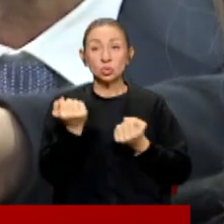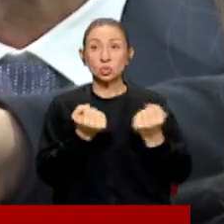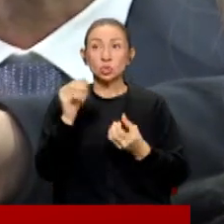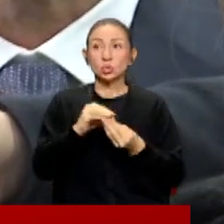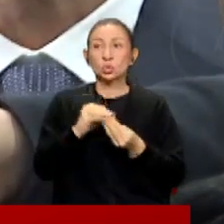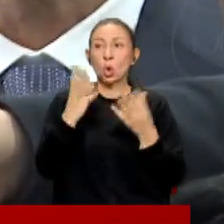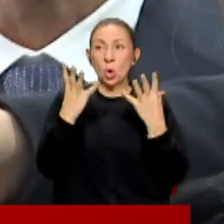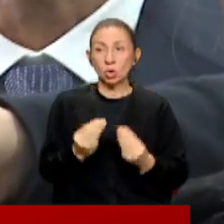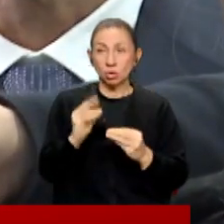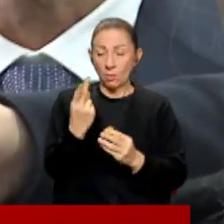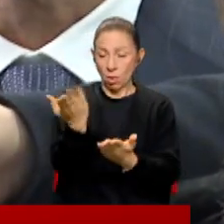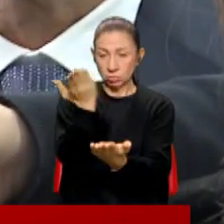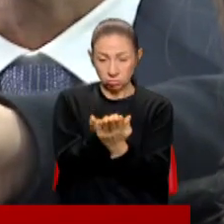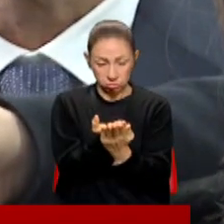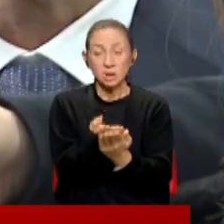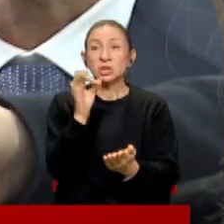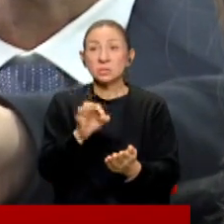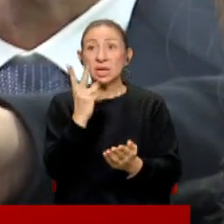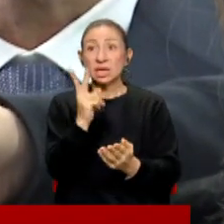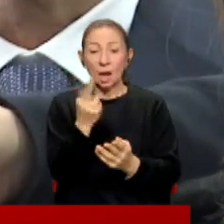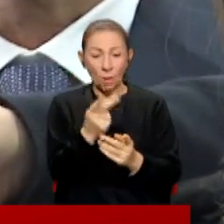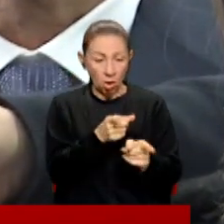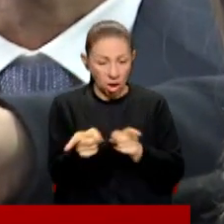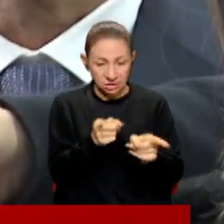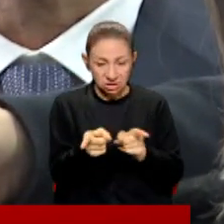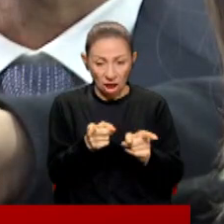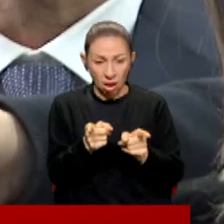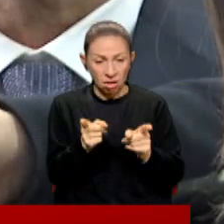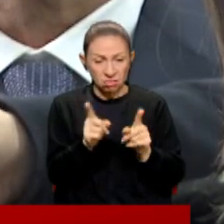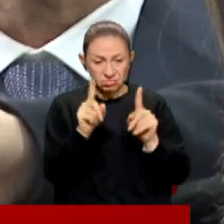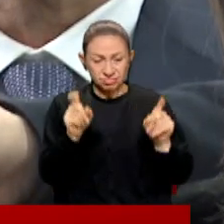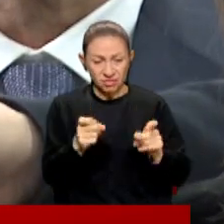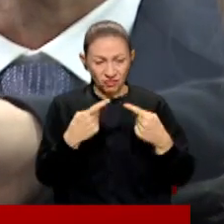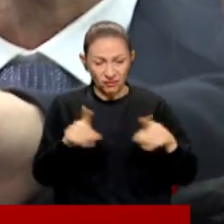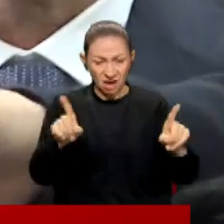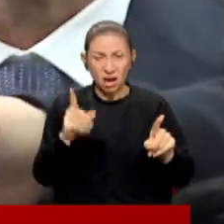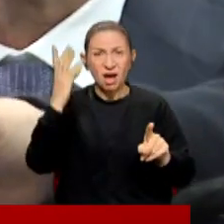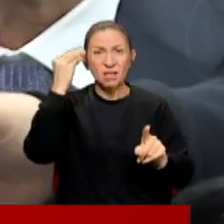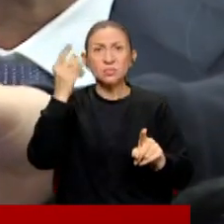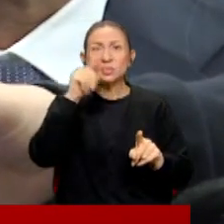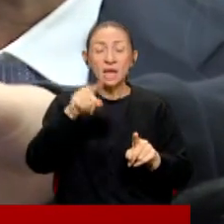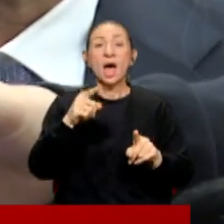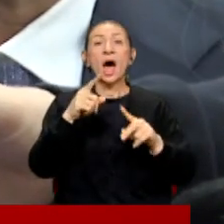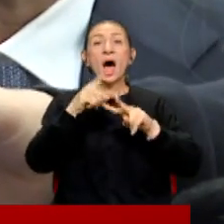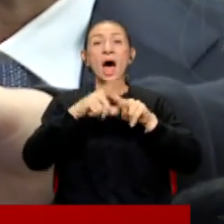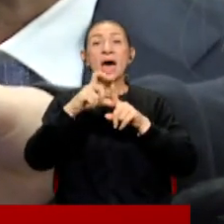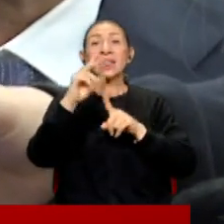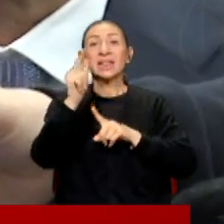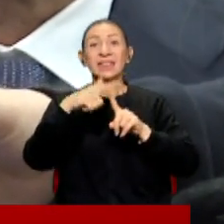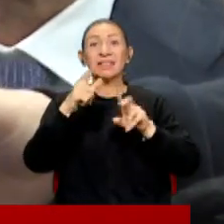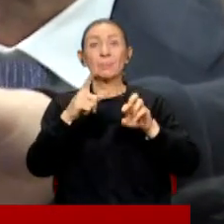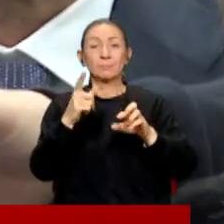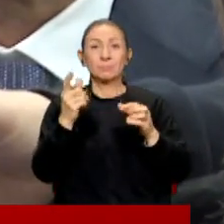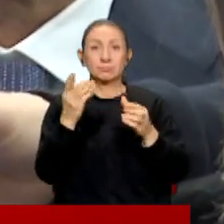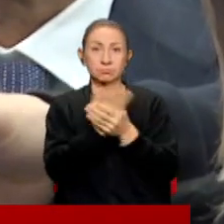kusurlu olduğu yönünde bir rapor geldi. Şimdi iki rapor arasındaki çelişkiyi gidermek için de Adli Tıp Kurumu'na gönderildi